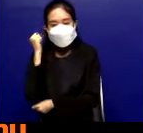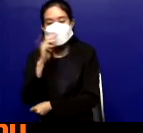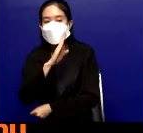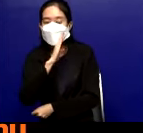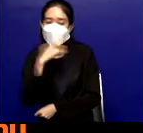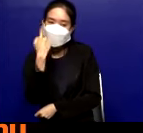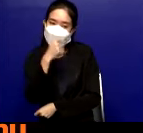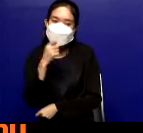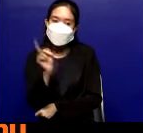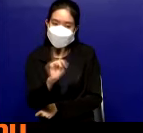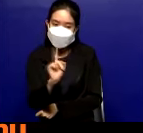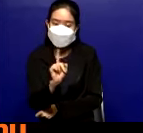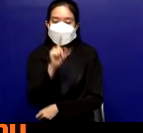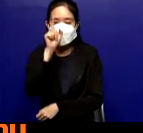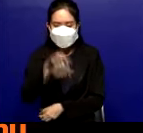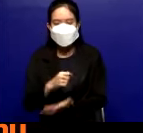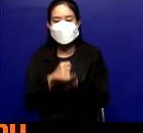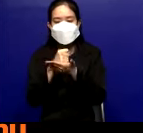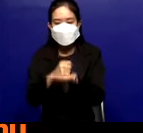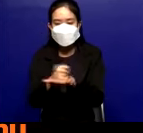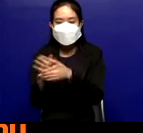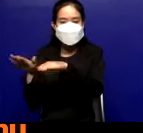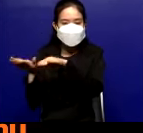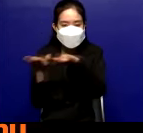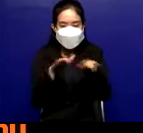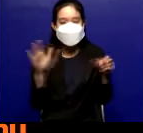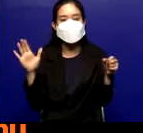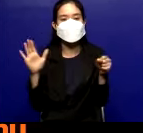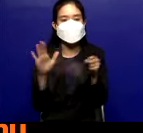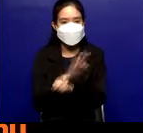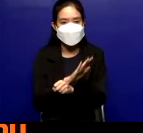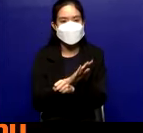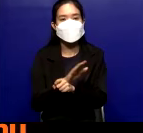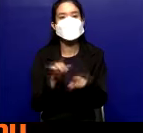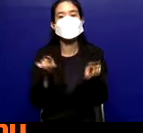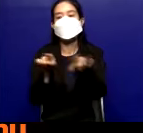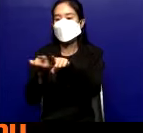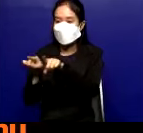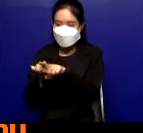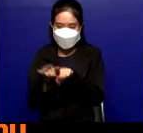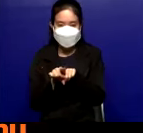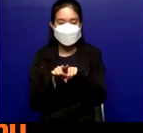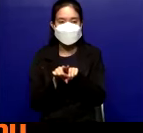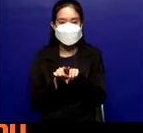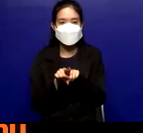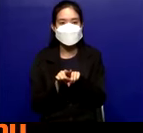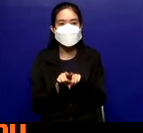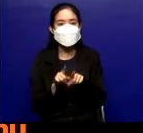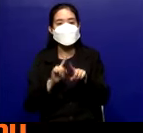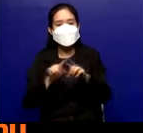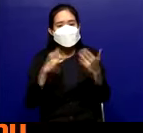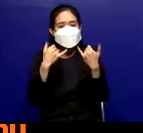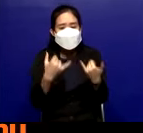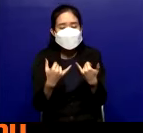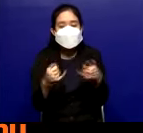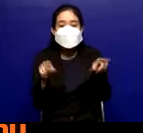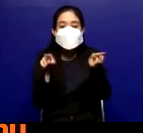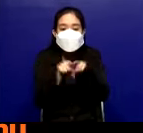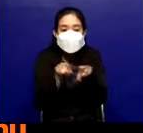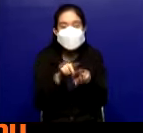าแต่สถานการณ์ตอนนี้สิ่งทุกๆคนได้กันทั่วหน้าก็คือจนลงกันอย่างทั่วหน้